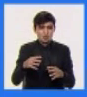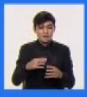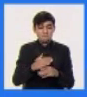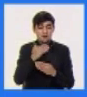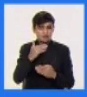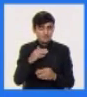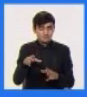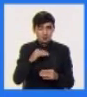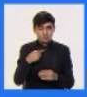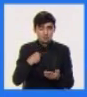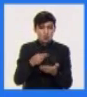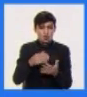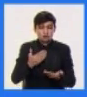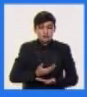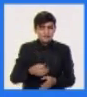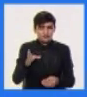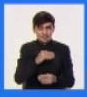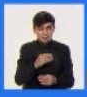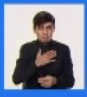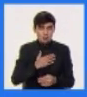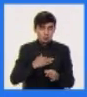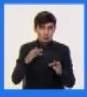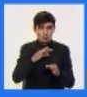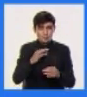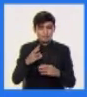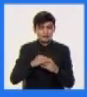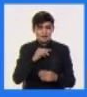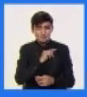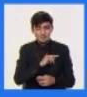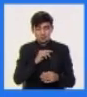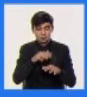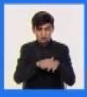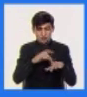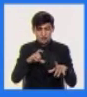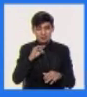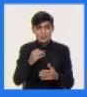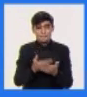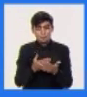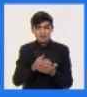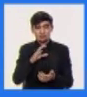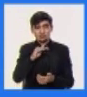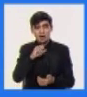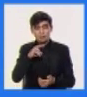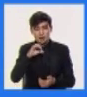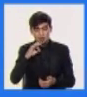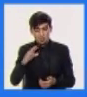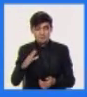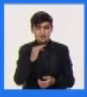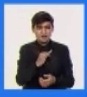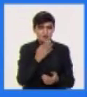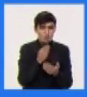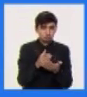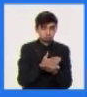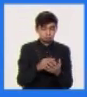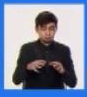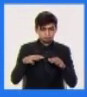Нет ничего дороже для меня жизни каждого моего соотечественника. Призываю премьера Жапарова и других политиков увести своих сторонников